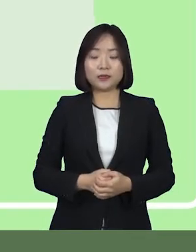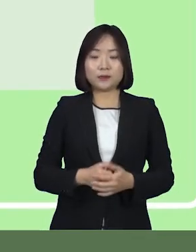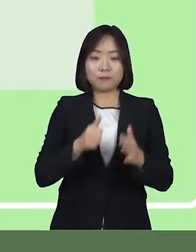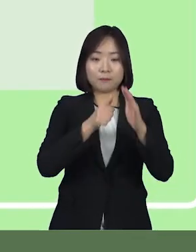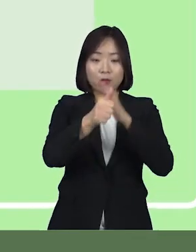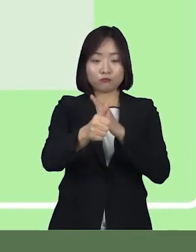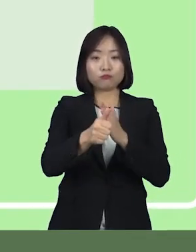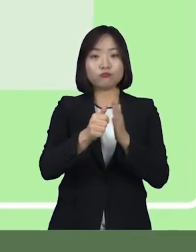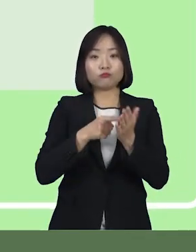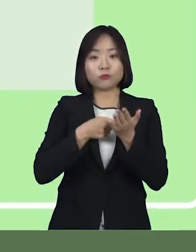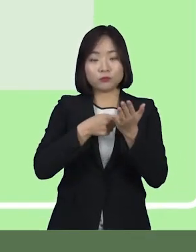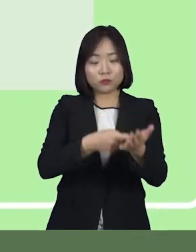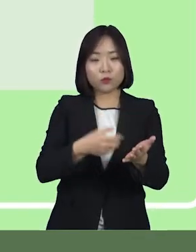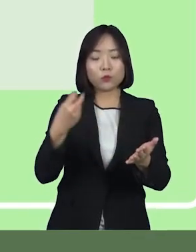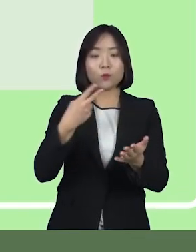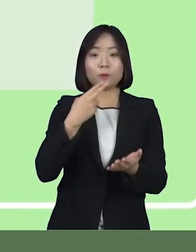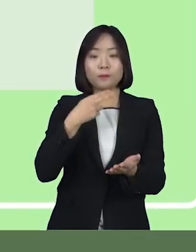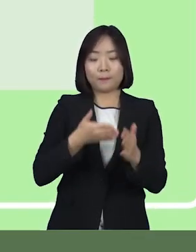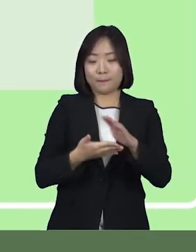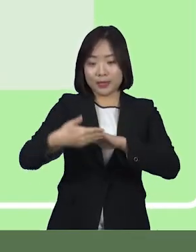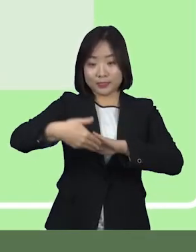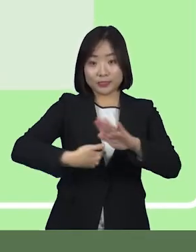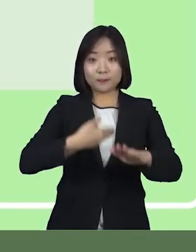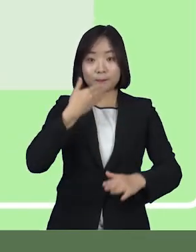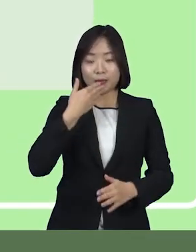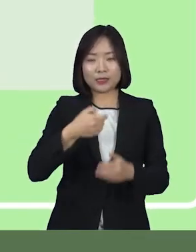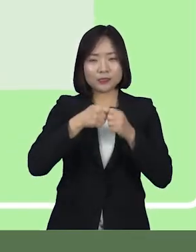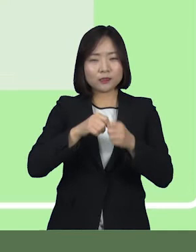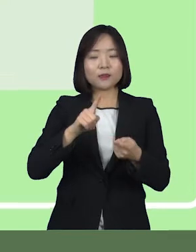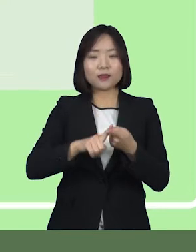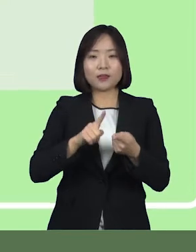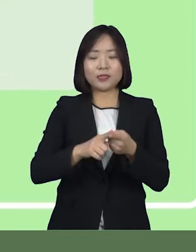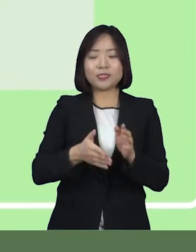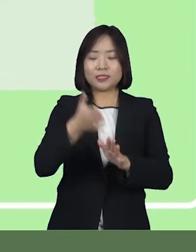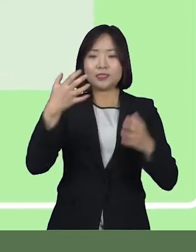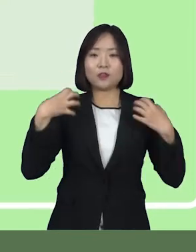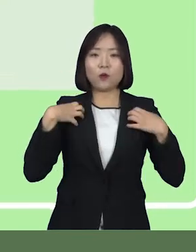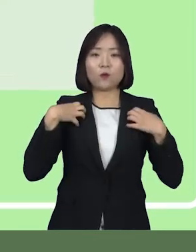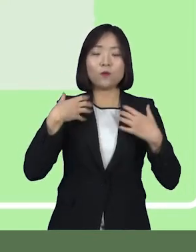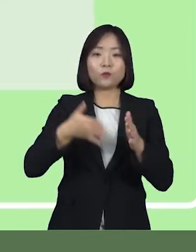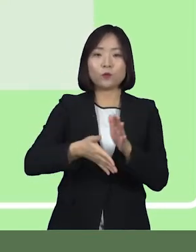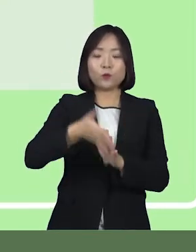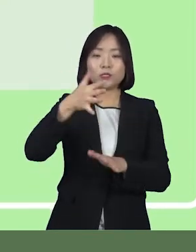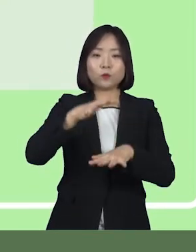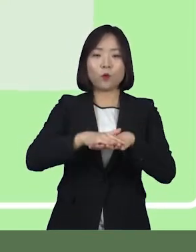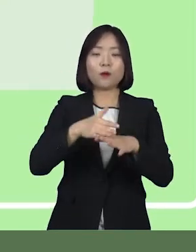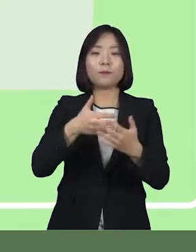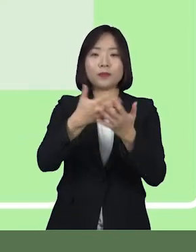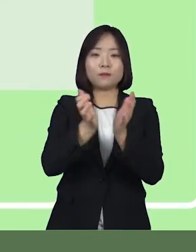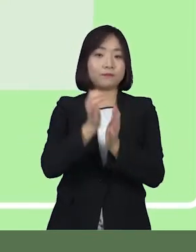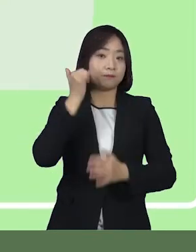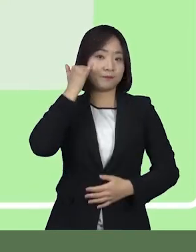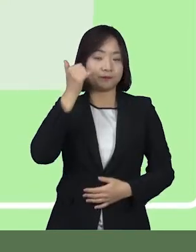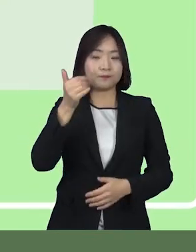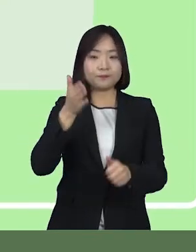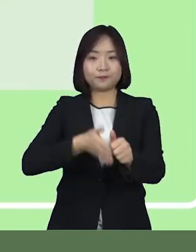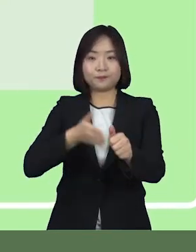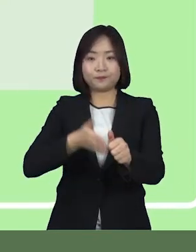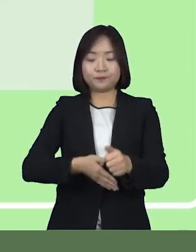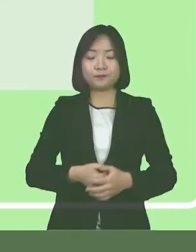접수와 팩스 접수도 가능하며 보다 자세한 사항은 시청 도시농업팀으로 문의하면 됩니다.